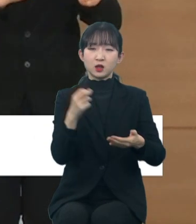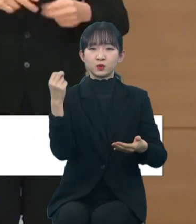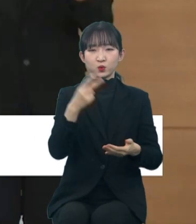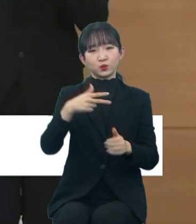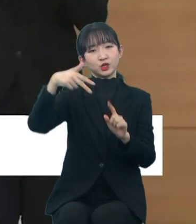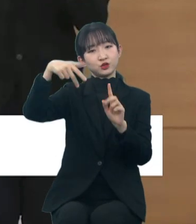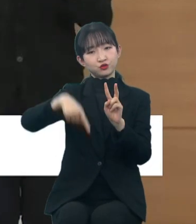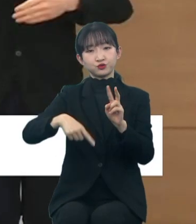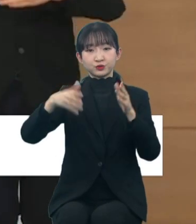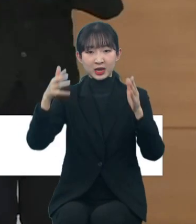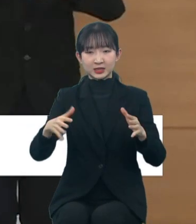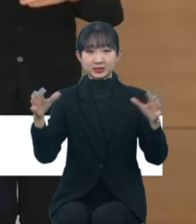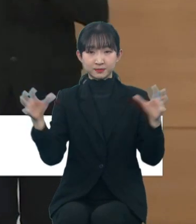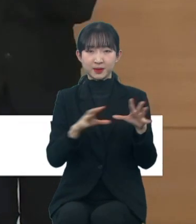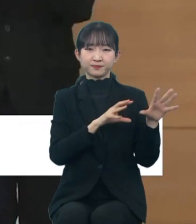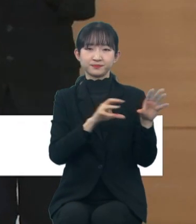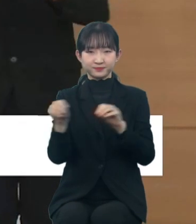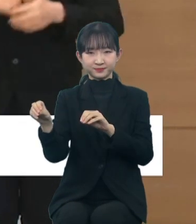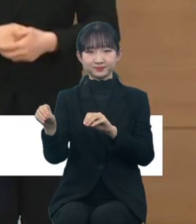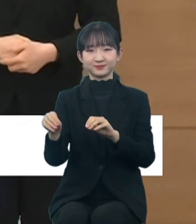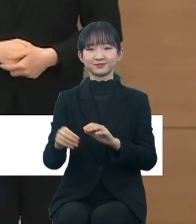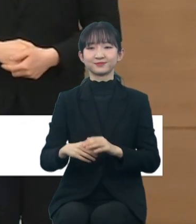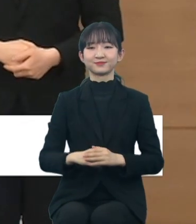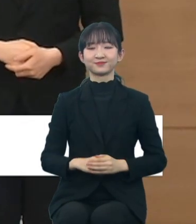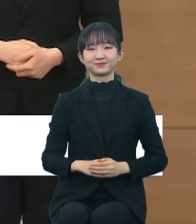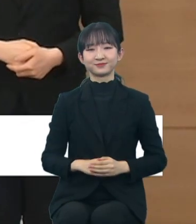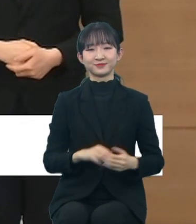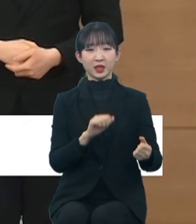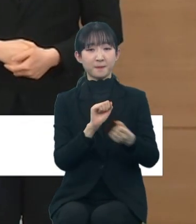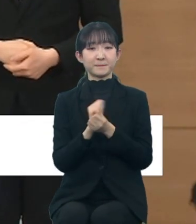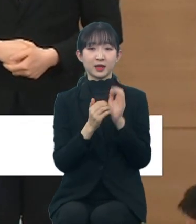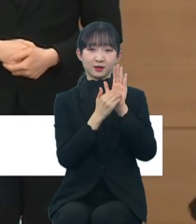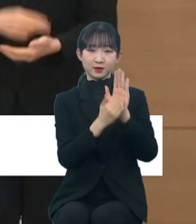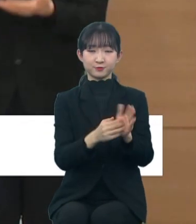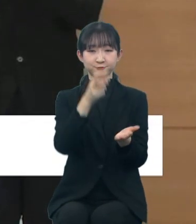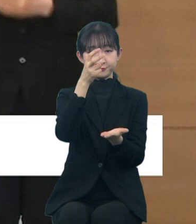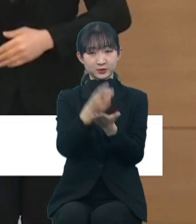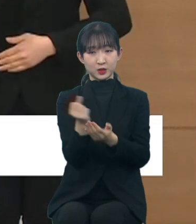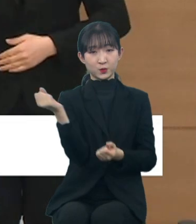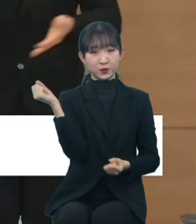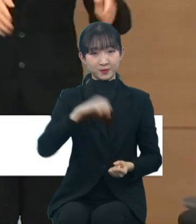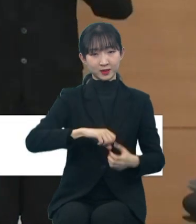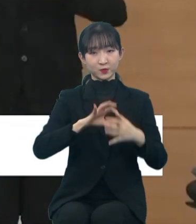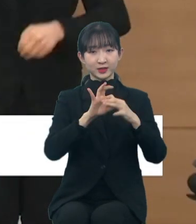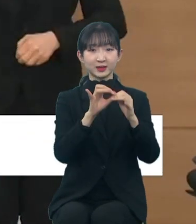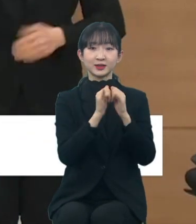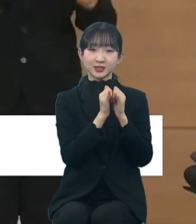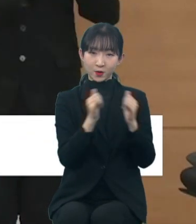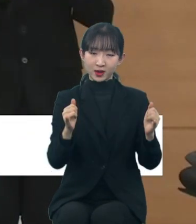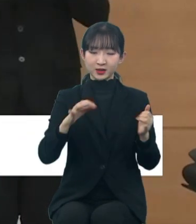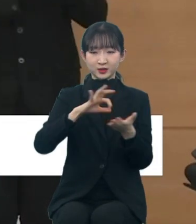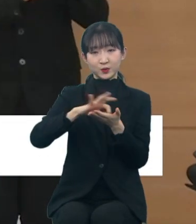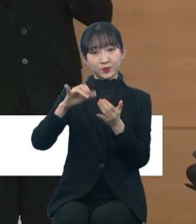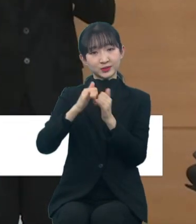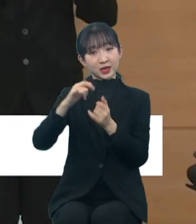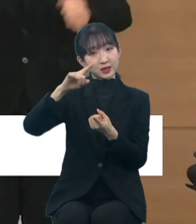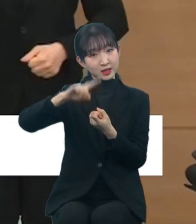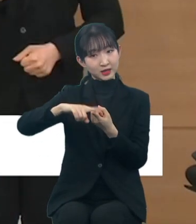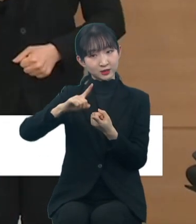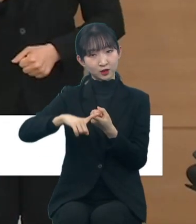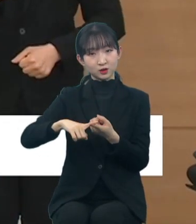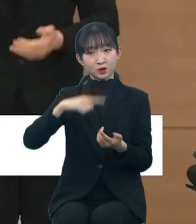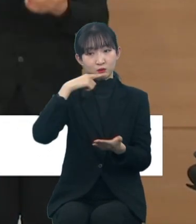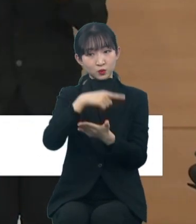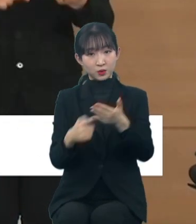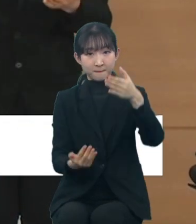2주간의 집합금지가 시행됩니다. 방역수칙을 위반한 시설 관리자와 이용자에 대해서는 발생한